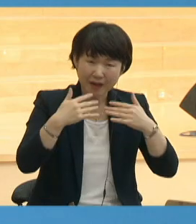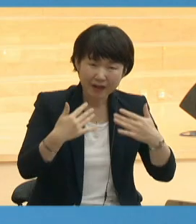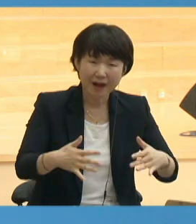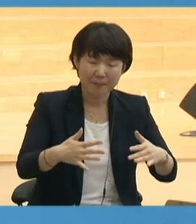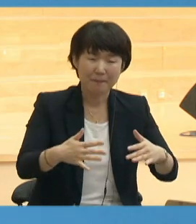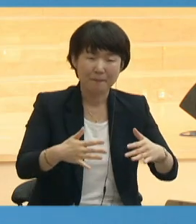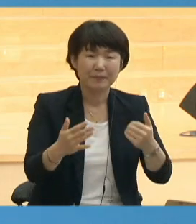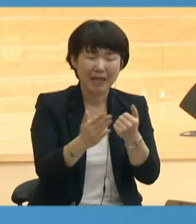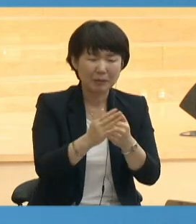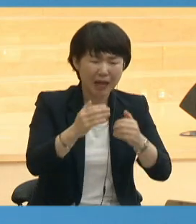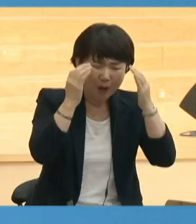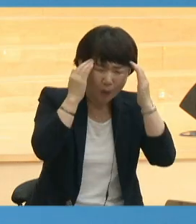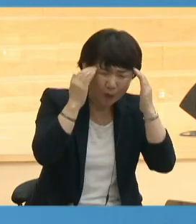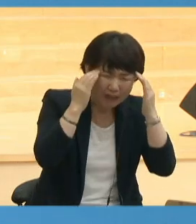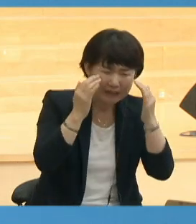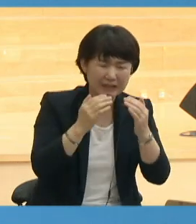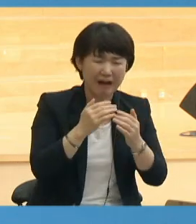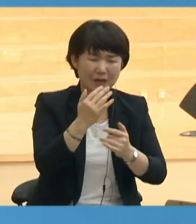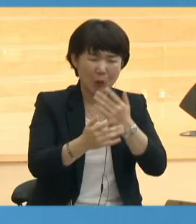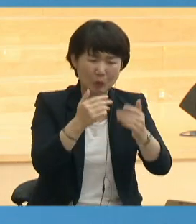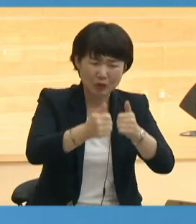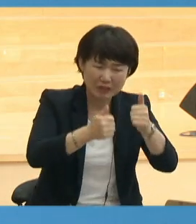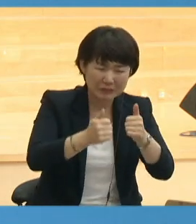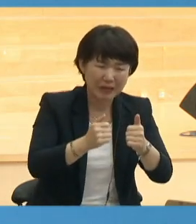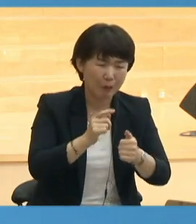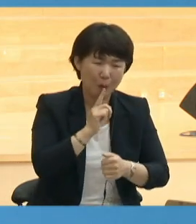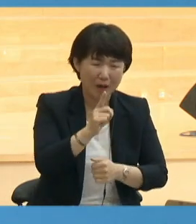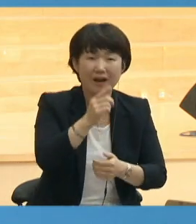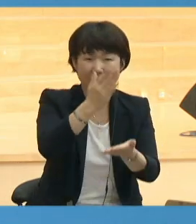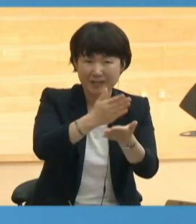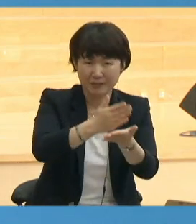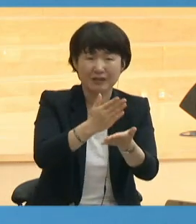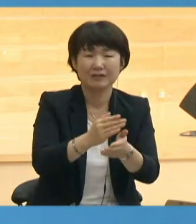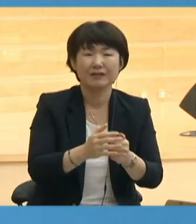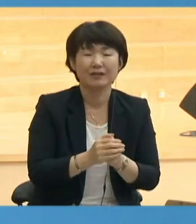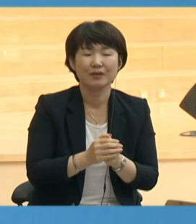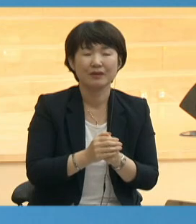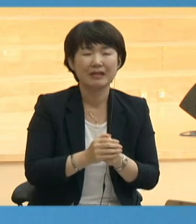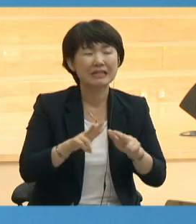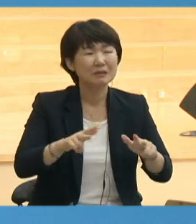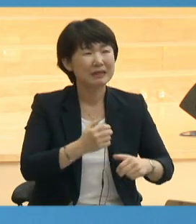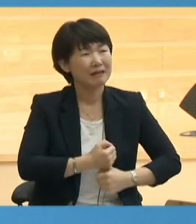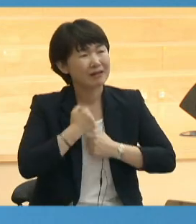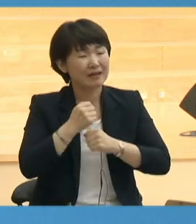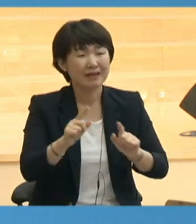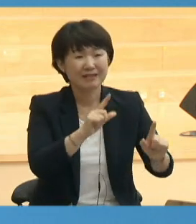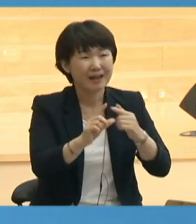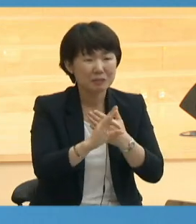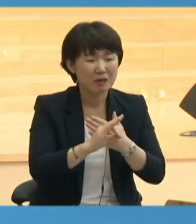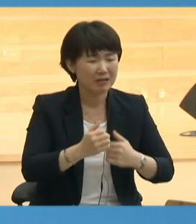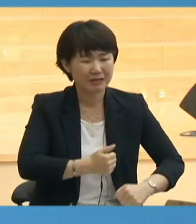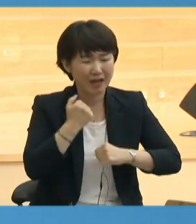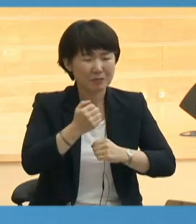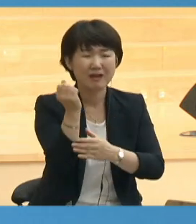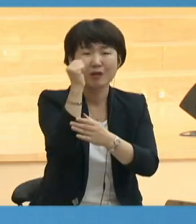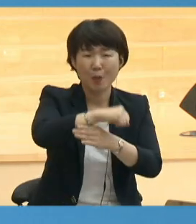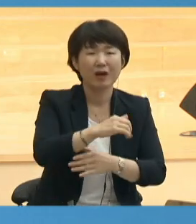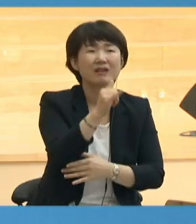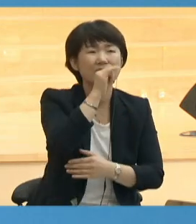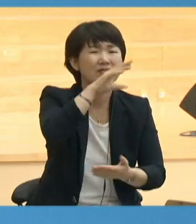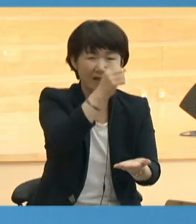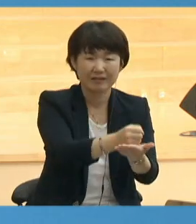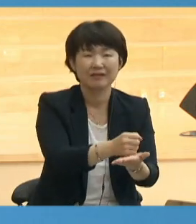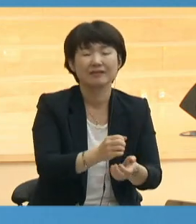5를 가지고 권한이 다 불 쉽니다 그런 얘기 아껴 럽게 살았으면 그때 흐름에 여름에는 먹어야 되지